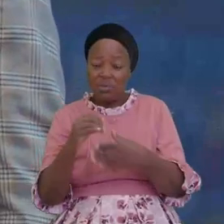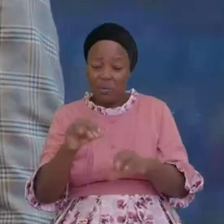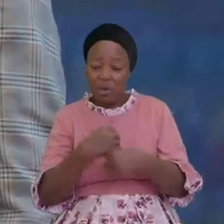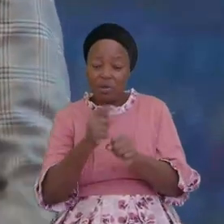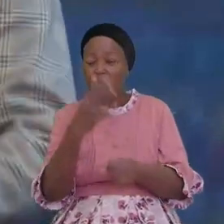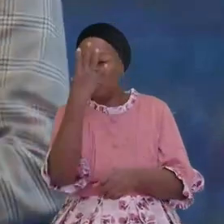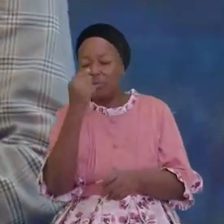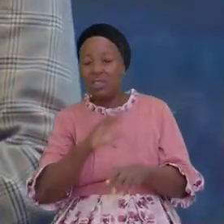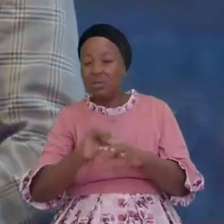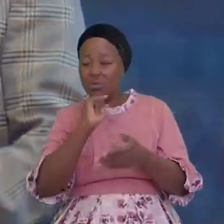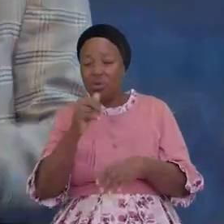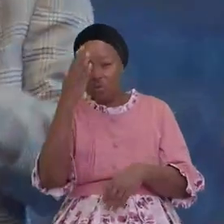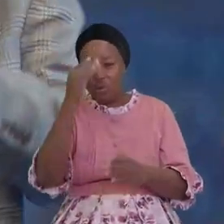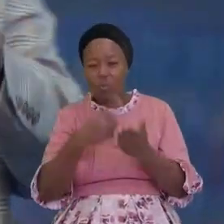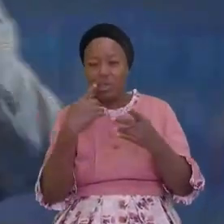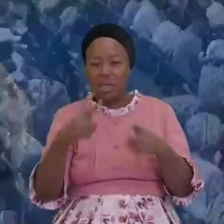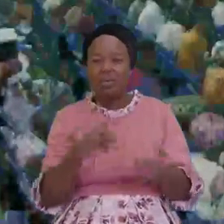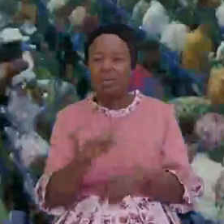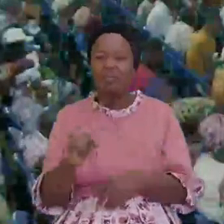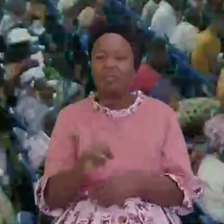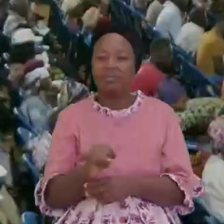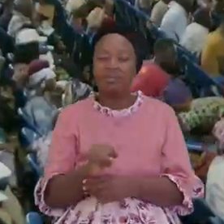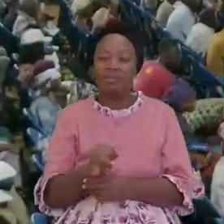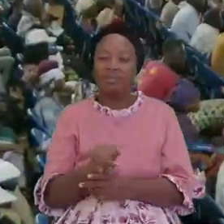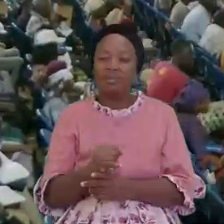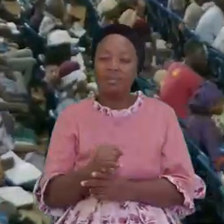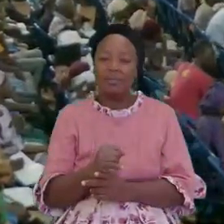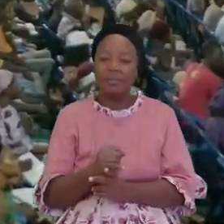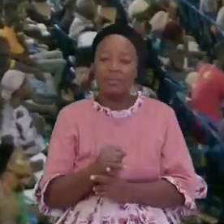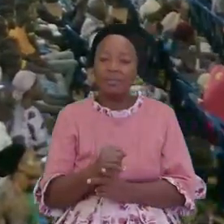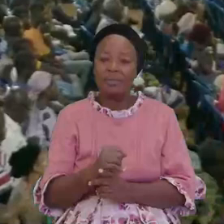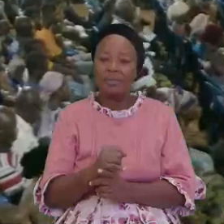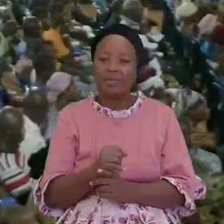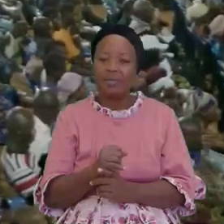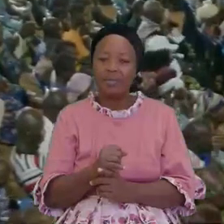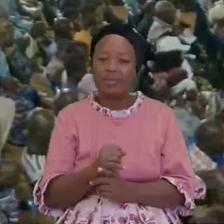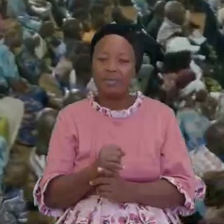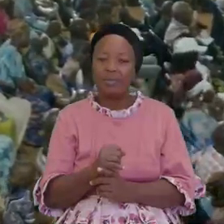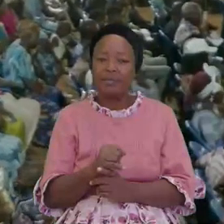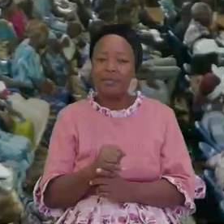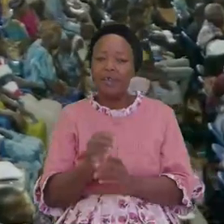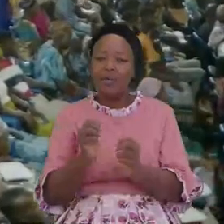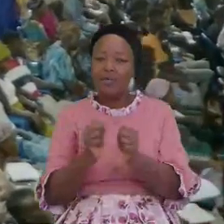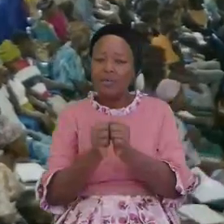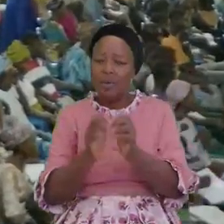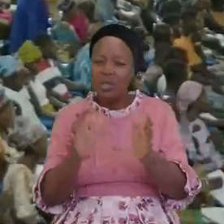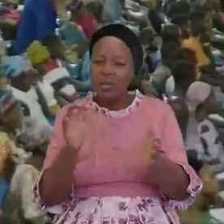Il va même te donner quelque chose pour te faire endormir, pour que tu ne saches même pas ce qui se passe.